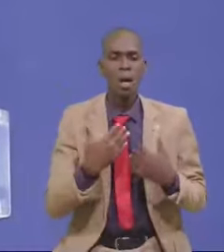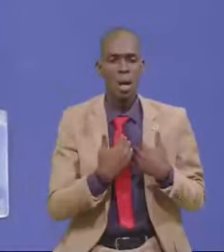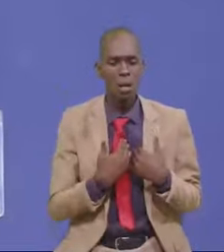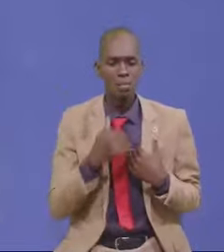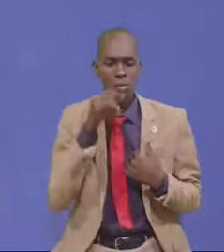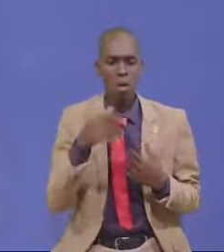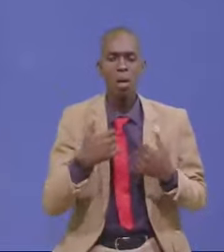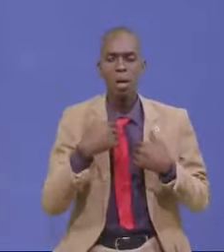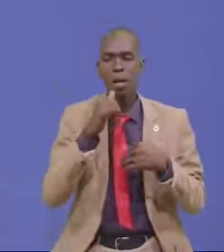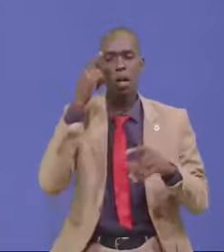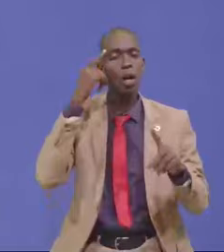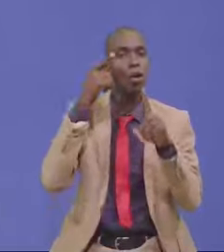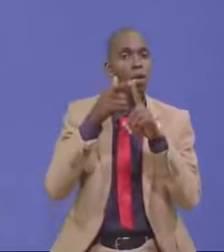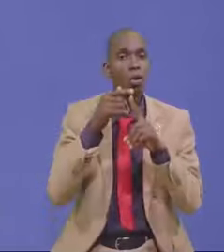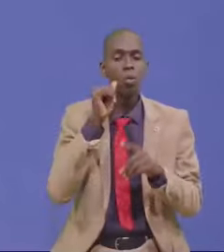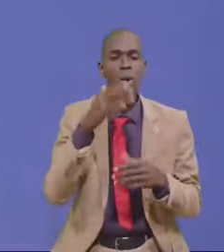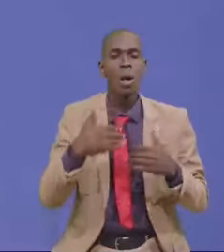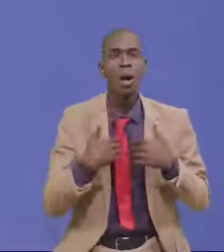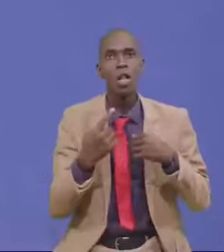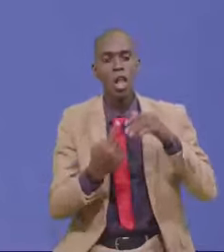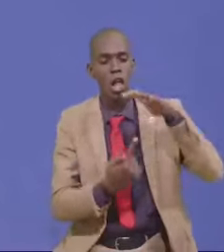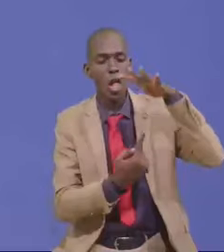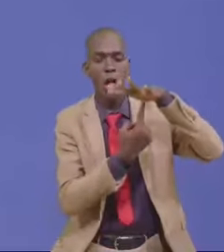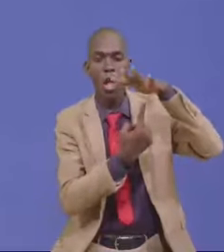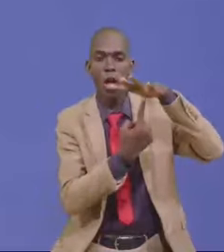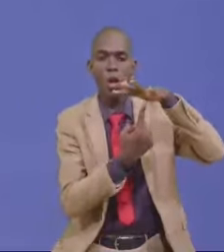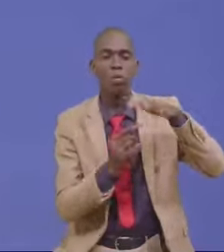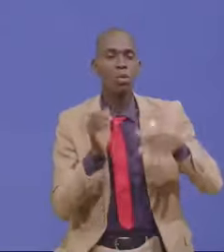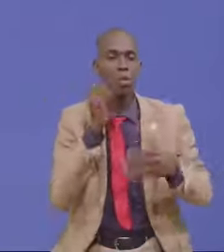Elle a un sommet qu'elle veut atteindre.